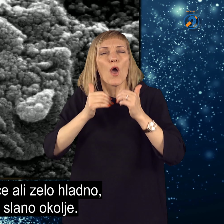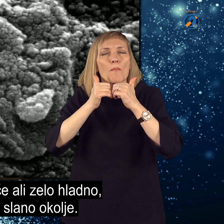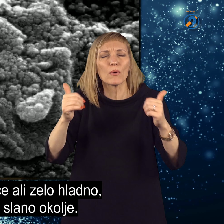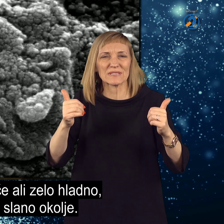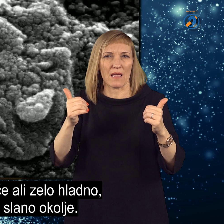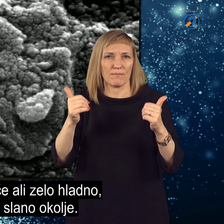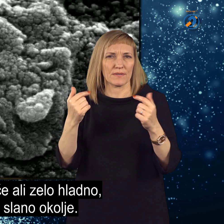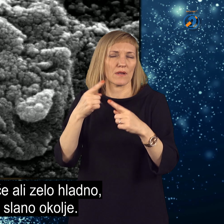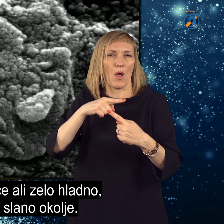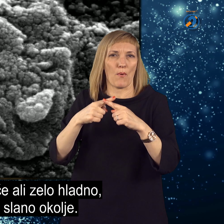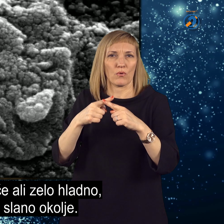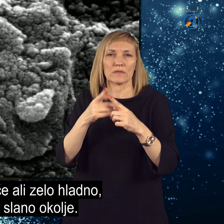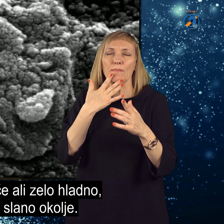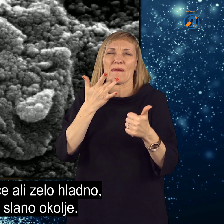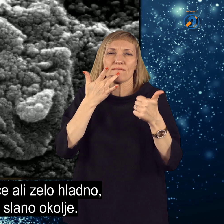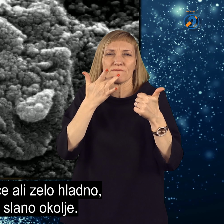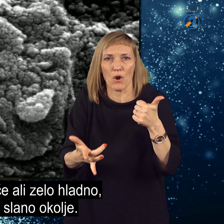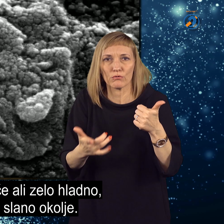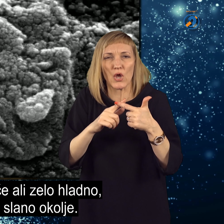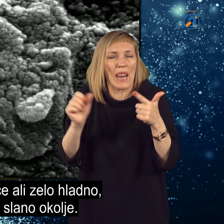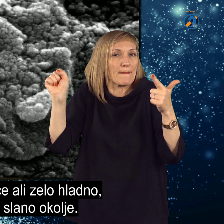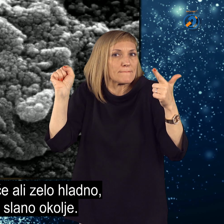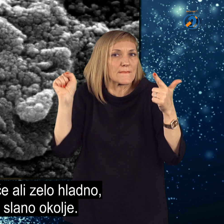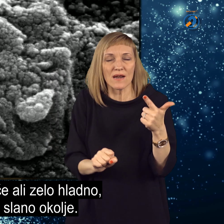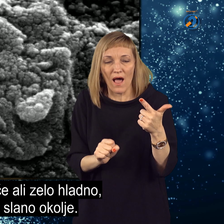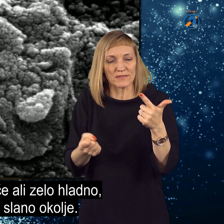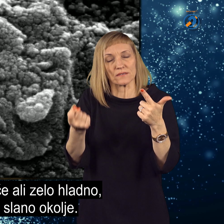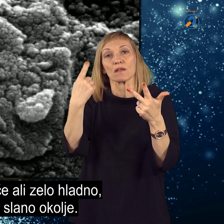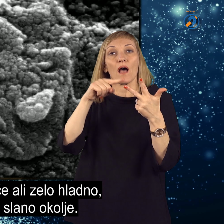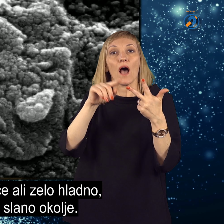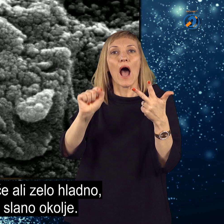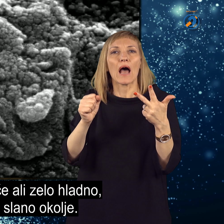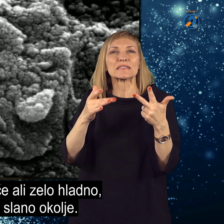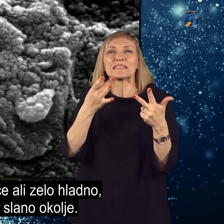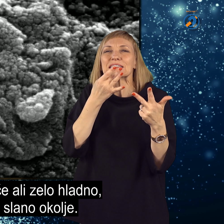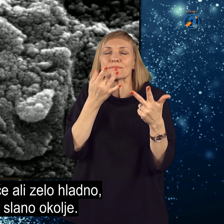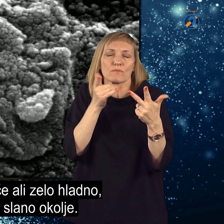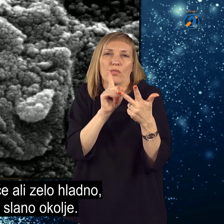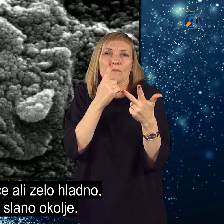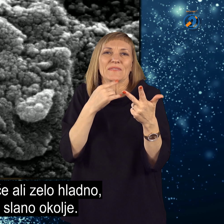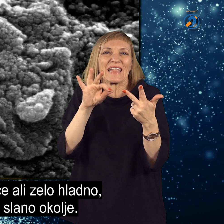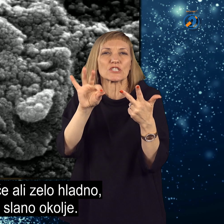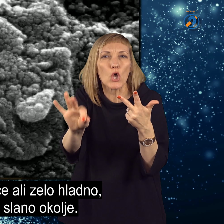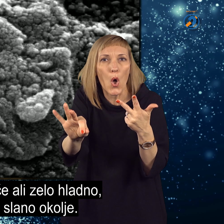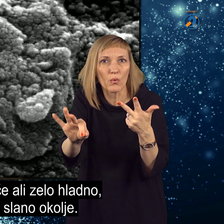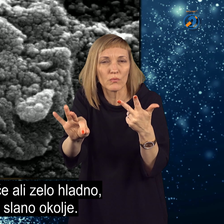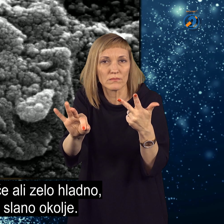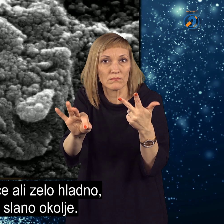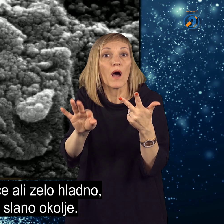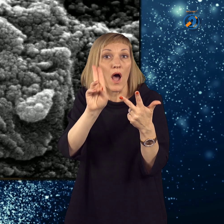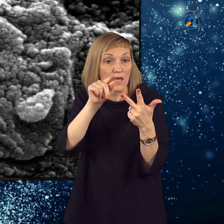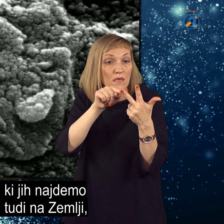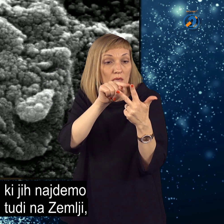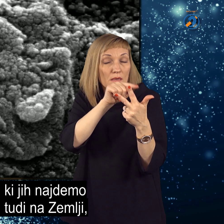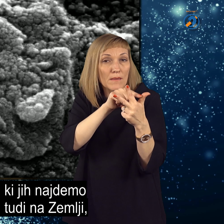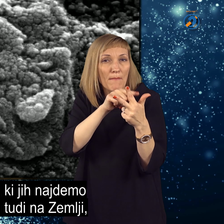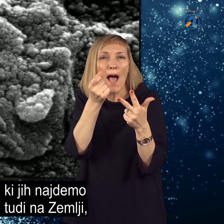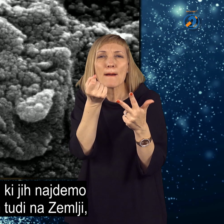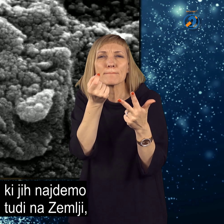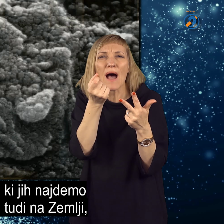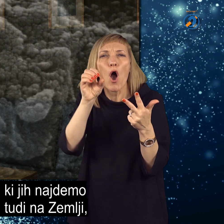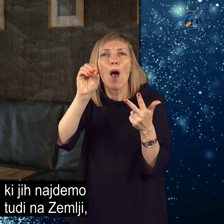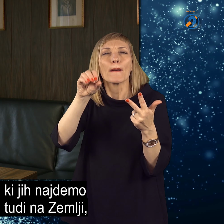zelo vroče ali pa zelo hladno ali pa zelo slano pač okolje. In ti